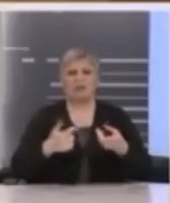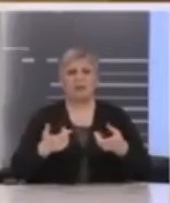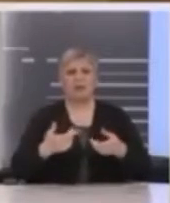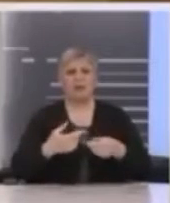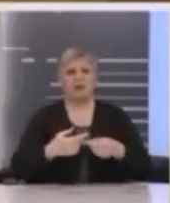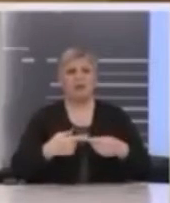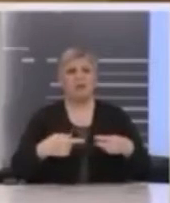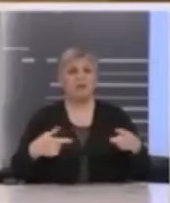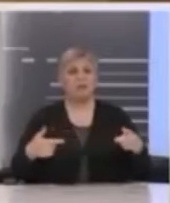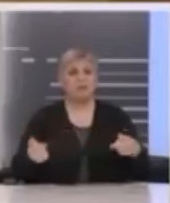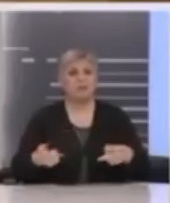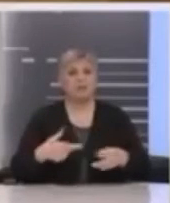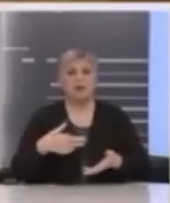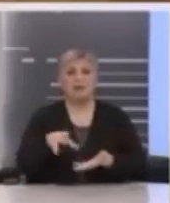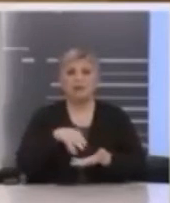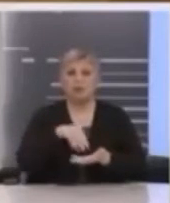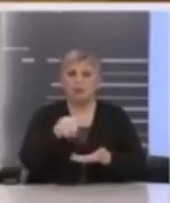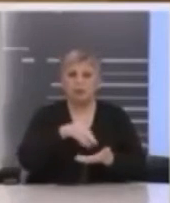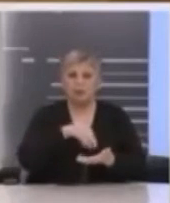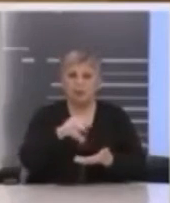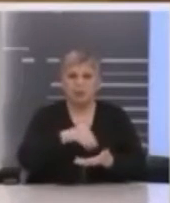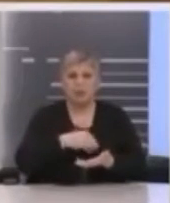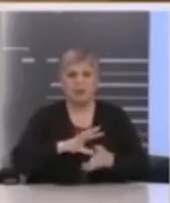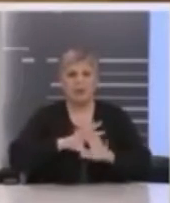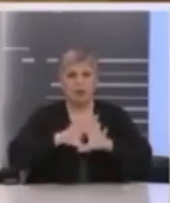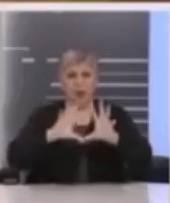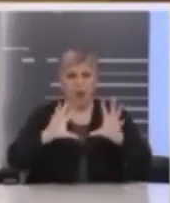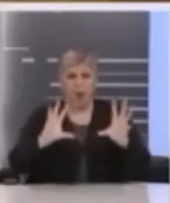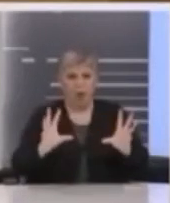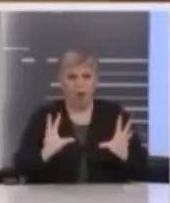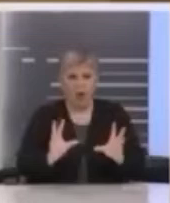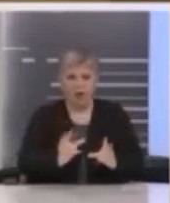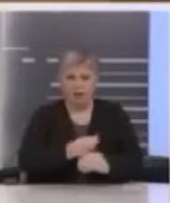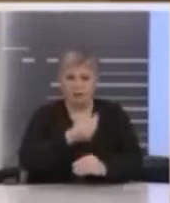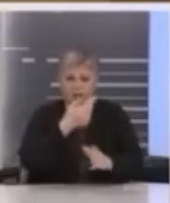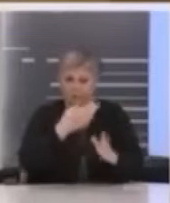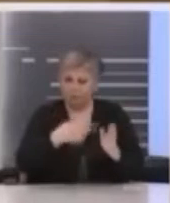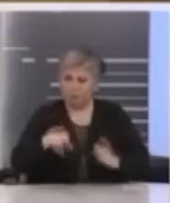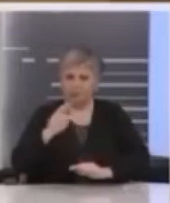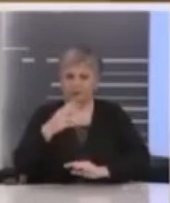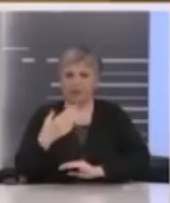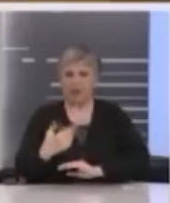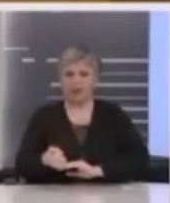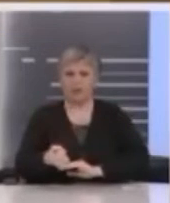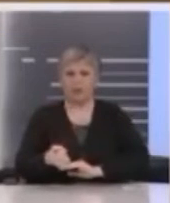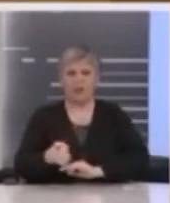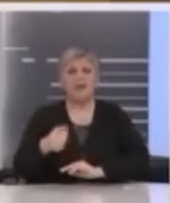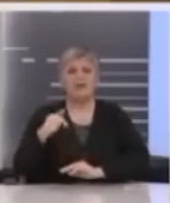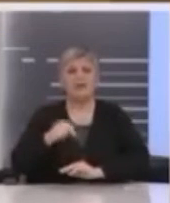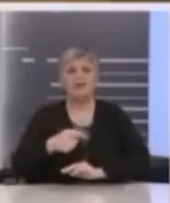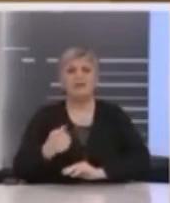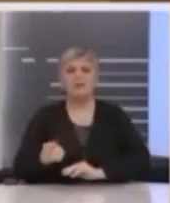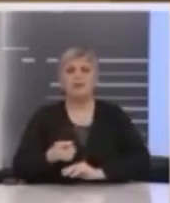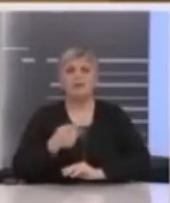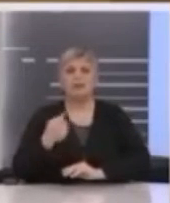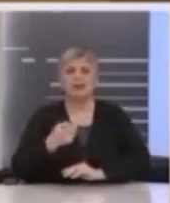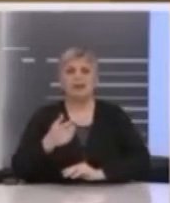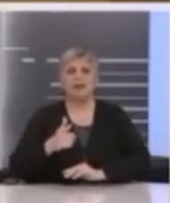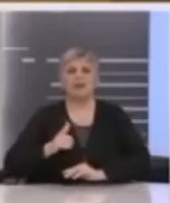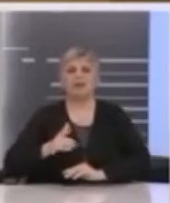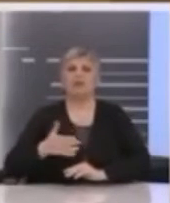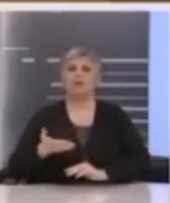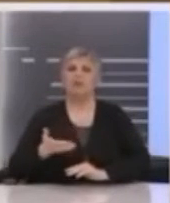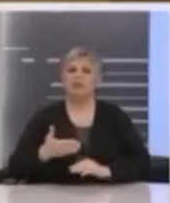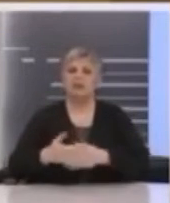επιβαρύνσεις στο καλάθι της φτωχής νοικοκυράς, αλλά και κυρίως γιατί αυτά τα χαμηλά στρώματα βλέπουν